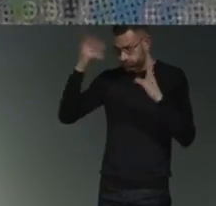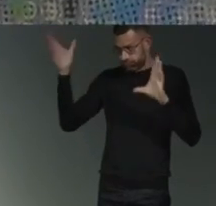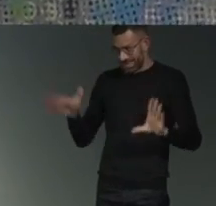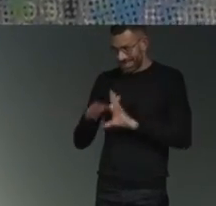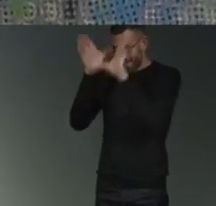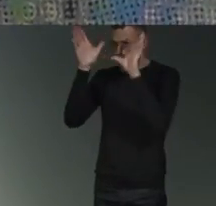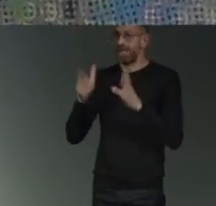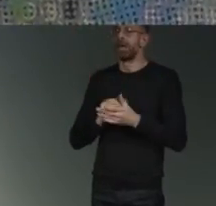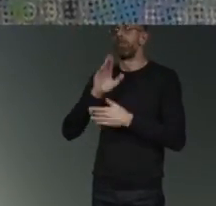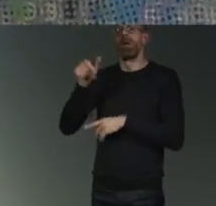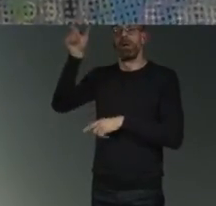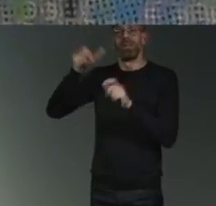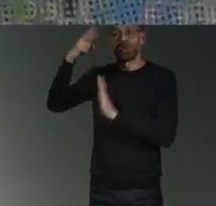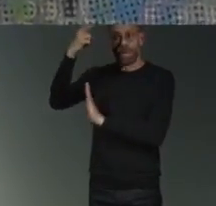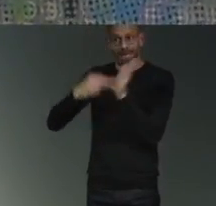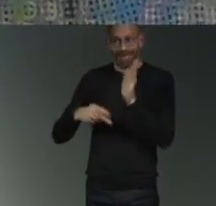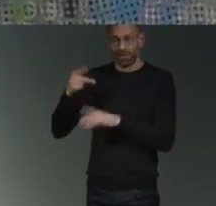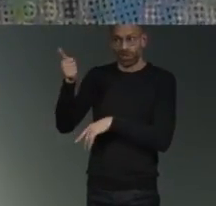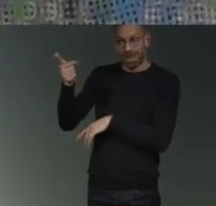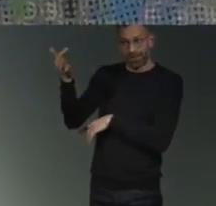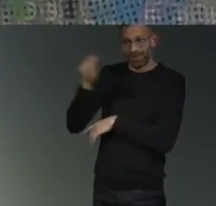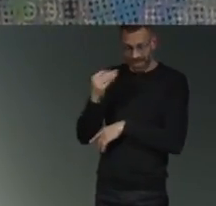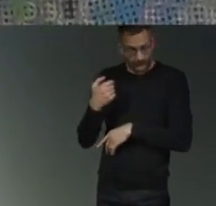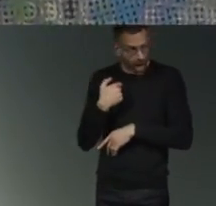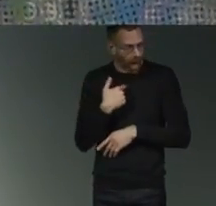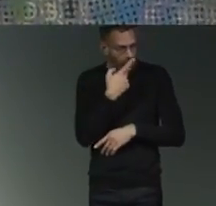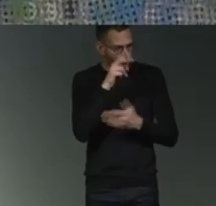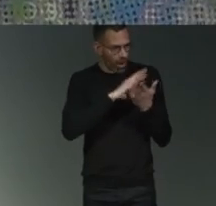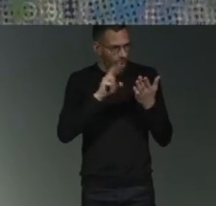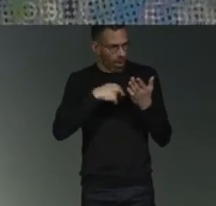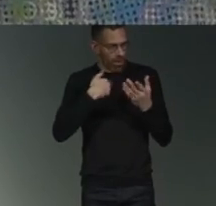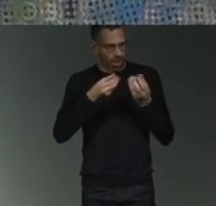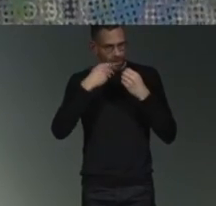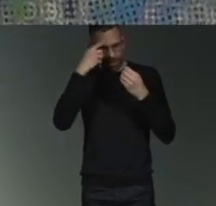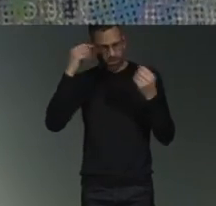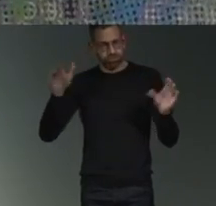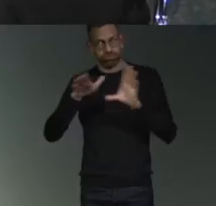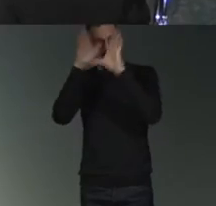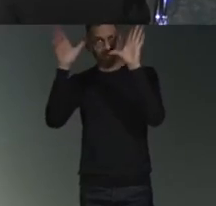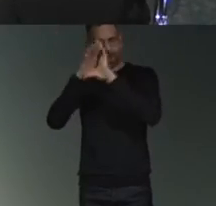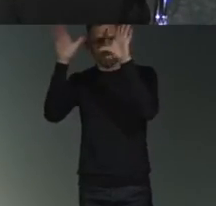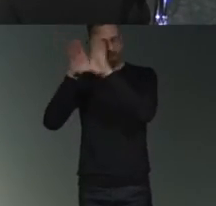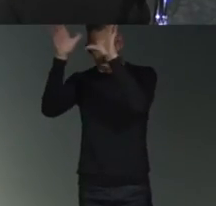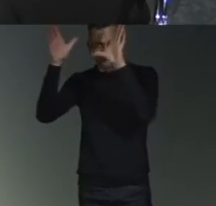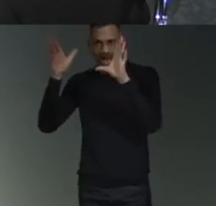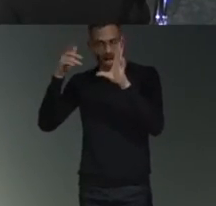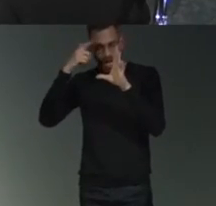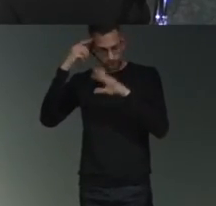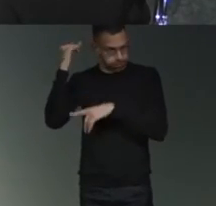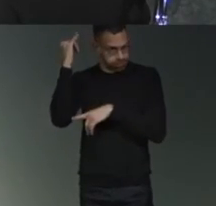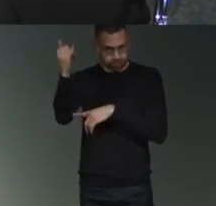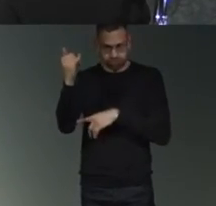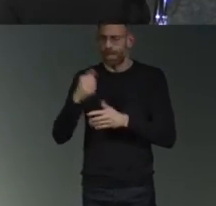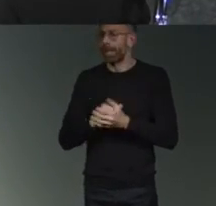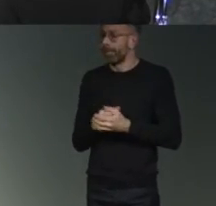plus plaisir quand des lecteurs me disent que mes romans ont déposé en eux des images et qui durent longtemps.